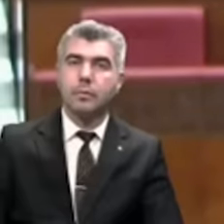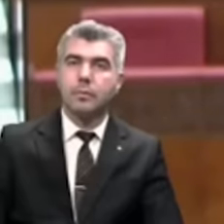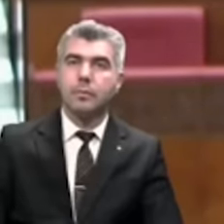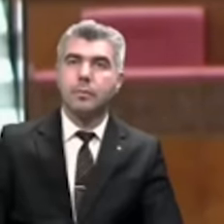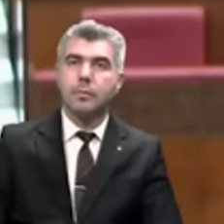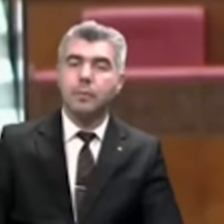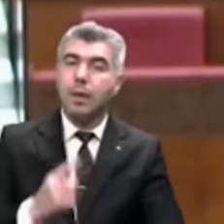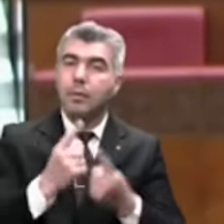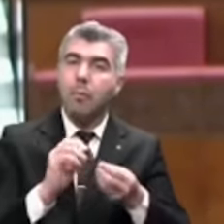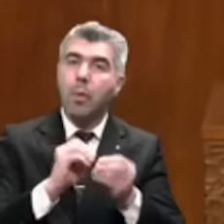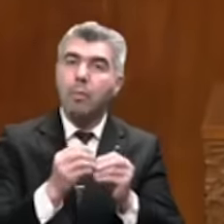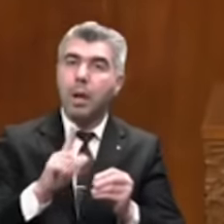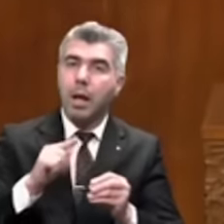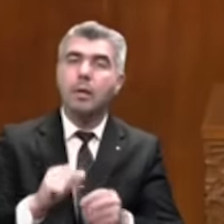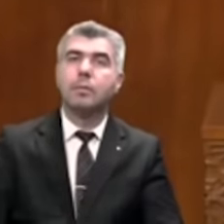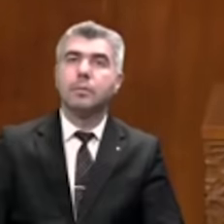شي حاجه وقع،